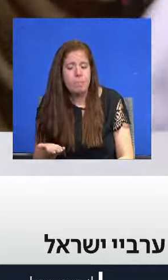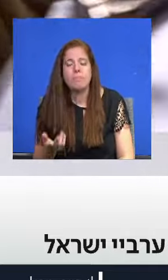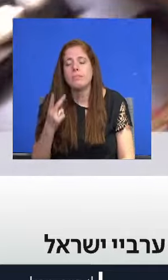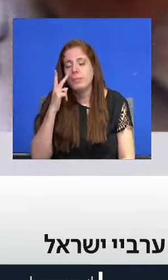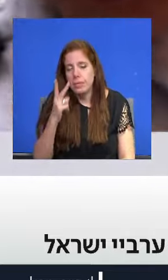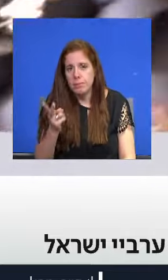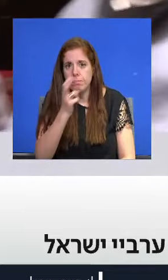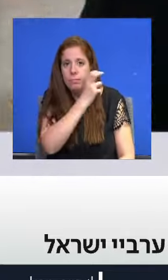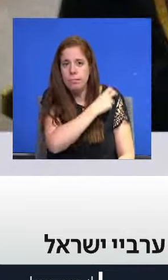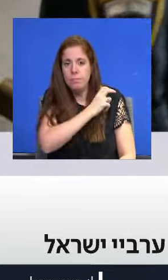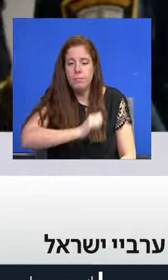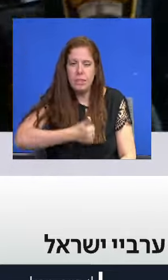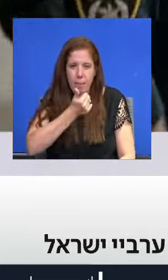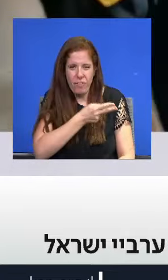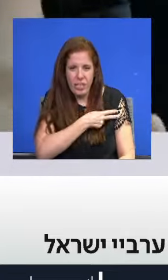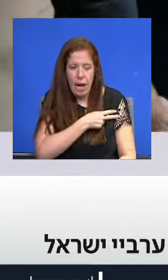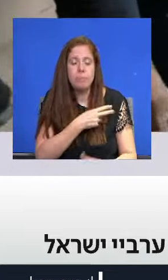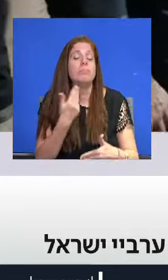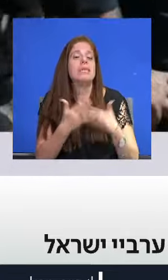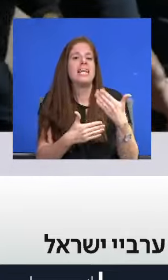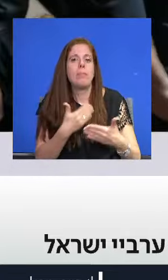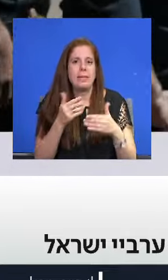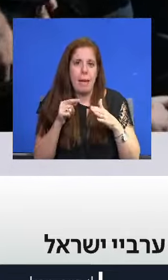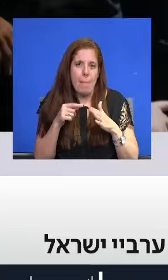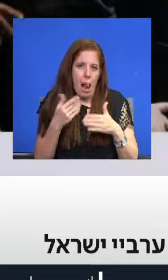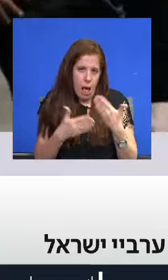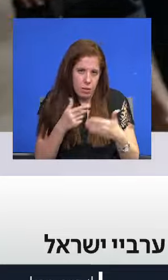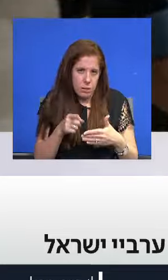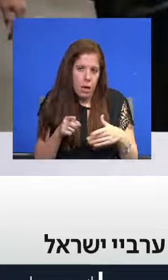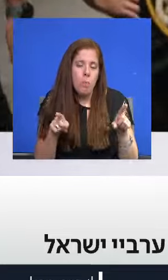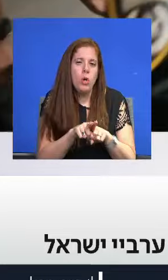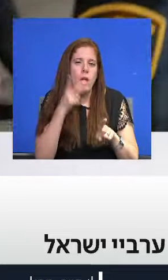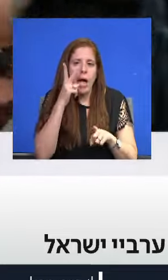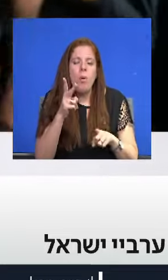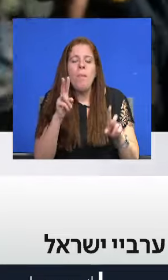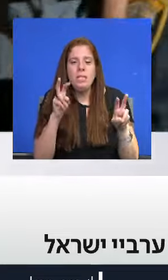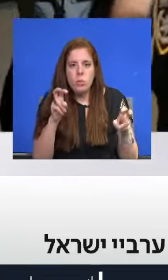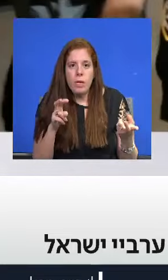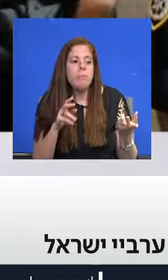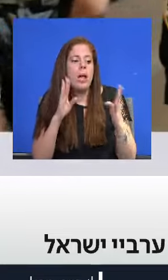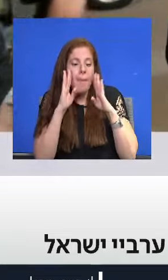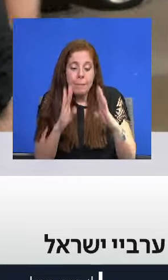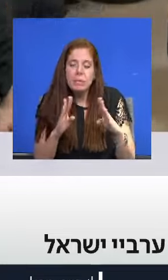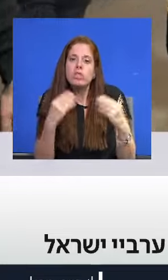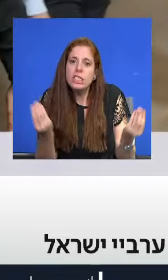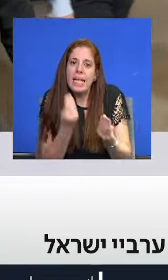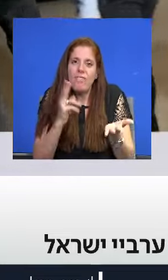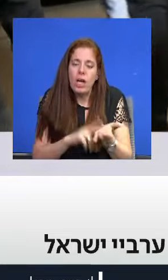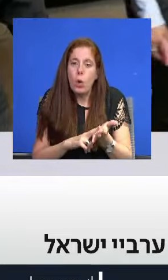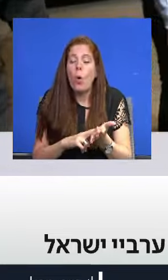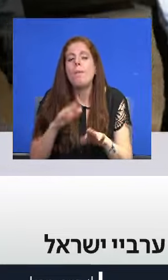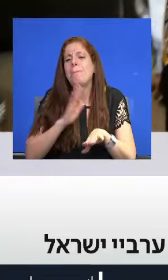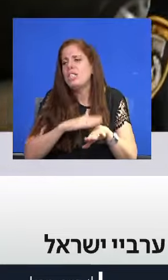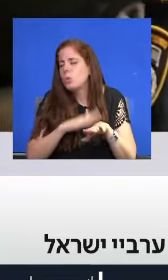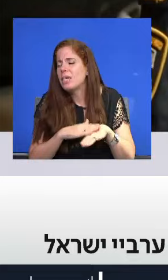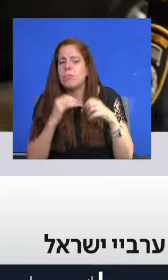מקצועיים במשטרה, מיכל, מקדמים את המהלך הזה. שבתאי, כפי שראינו בציטוטים, מאמין שזה הדבר הנכון מקצועית